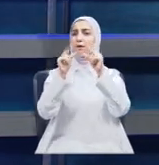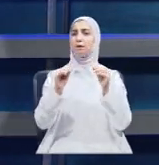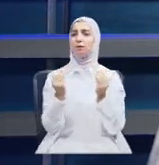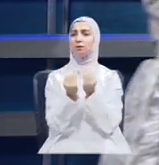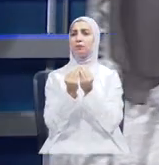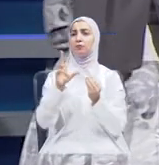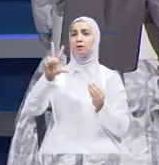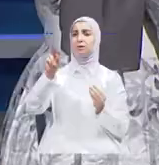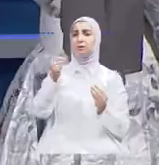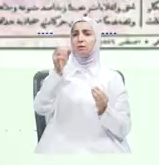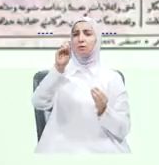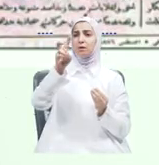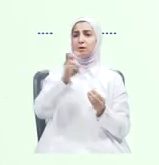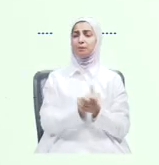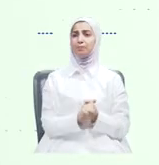والمقطم.